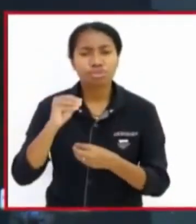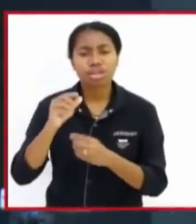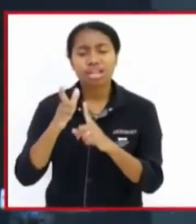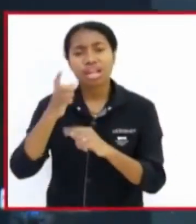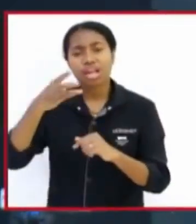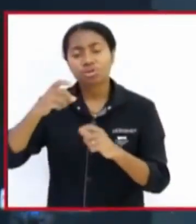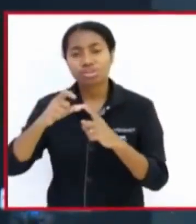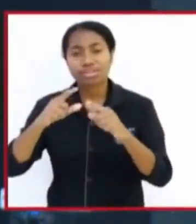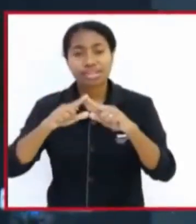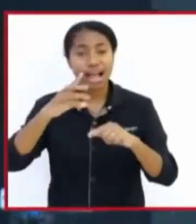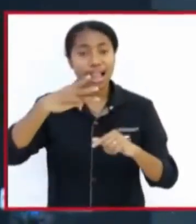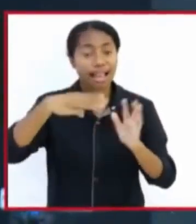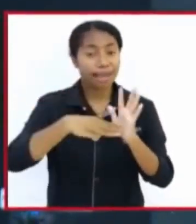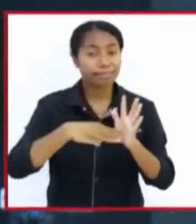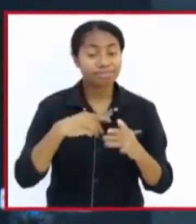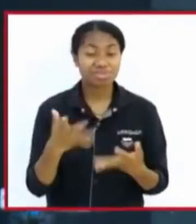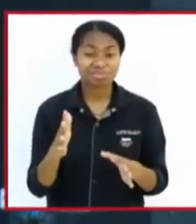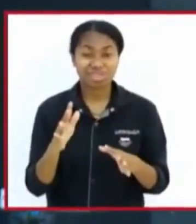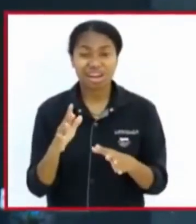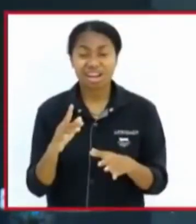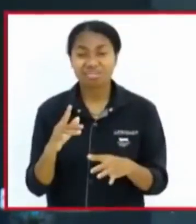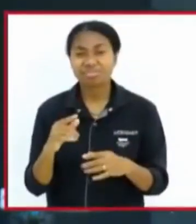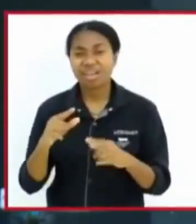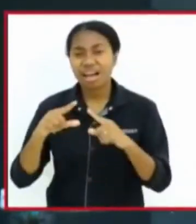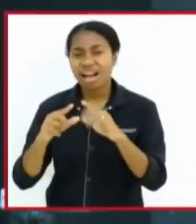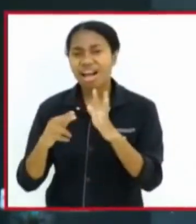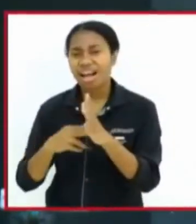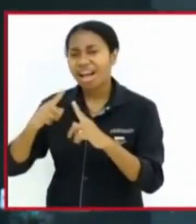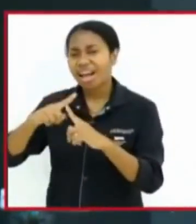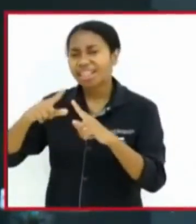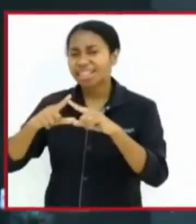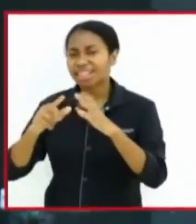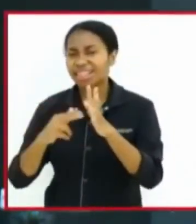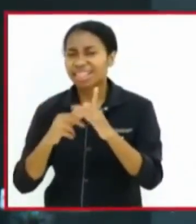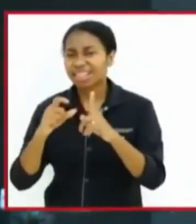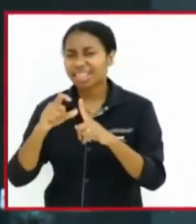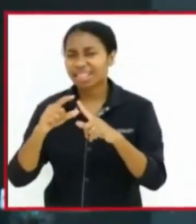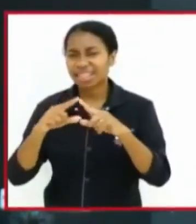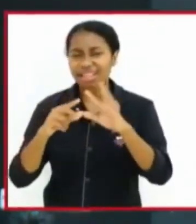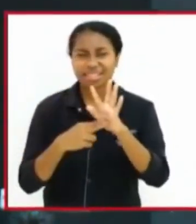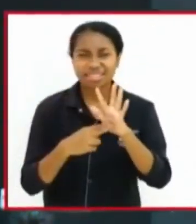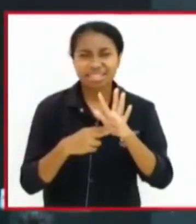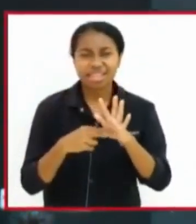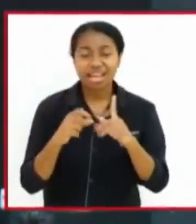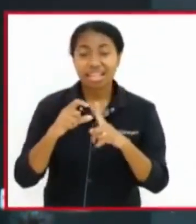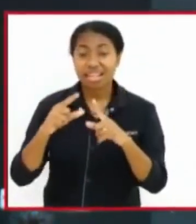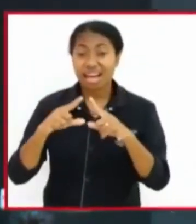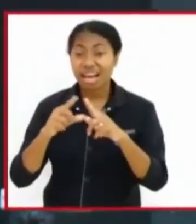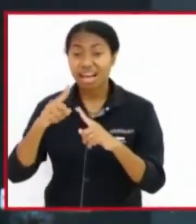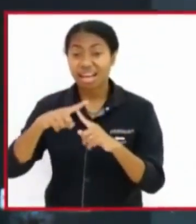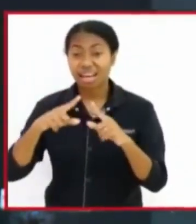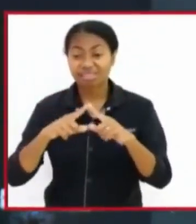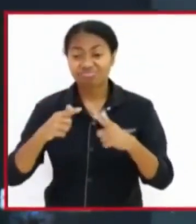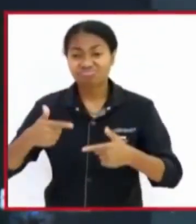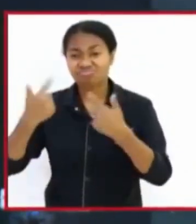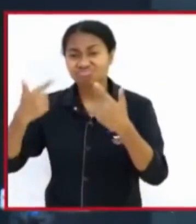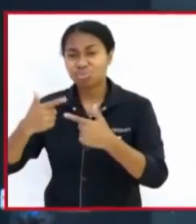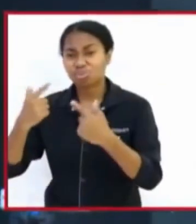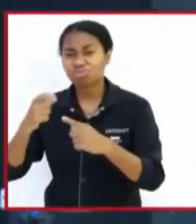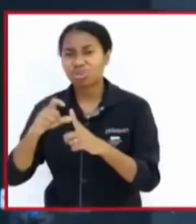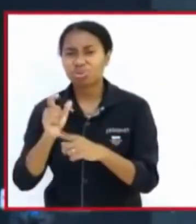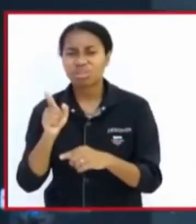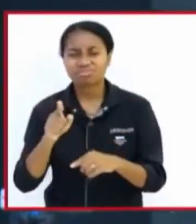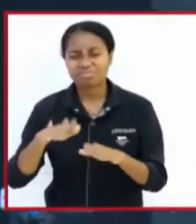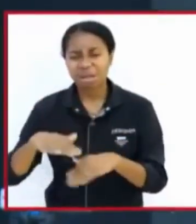sementara Angkatan Darat Israel berperang mati-matian lawan tentara Arab dikurung Sinai ini duel mati-matian